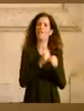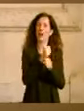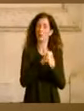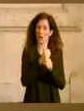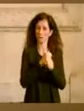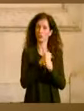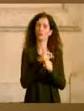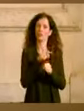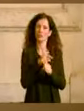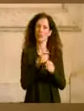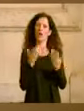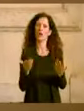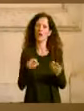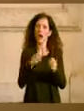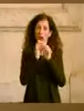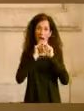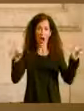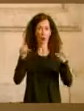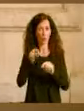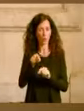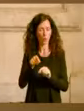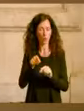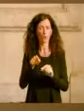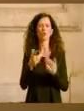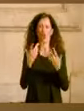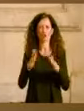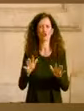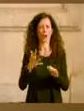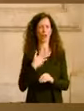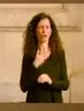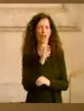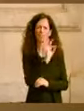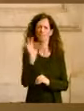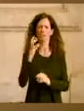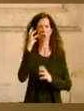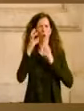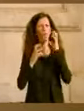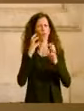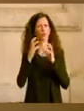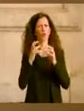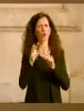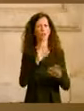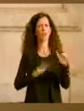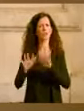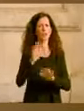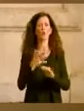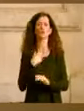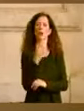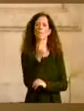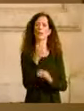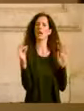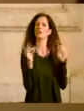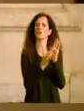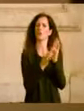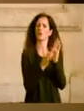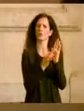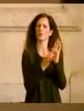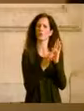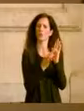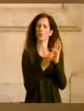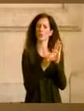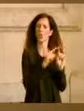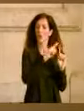annuncio la questione è una di quelle su cui c'è ancora un po' di confusione, quelle a prezzo calmierato sono a